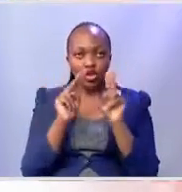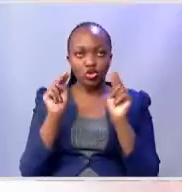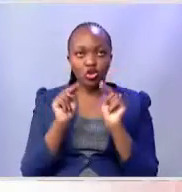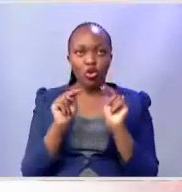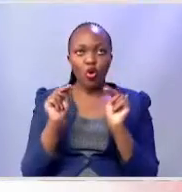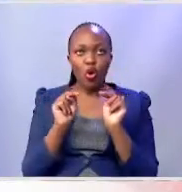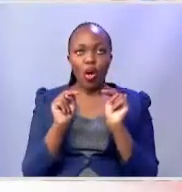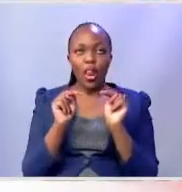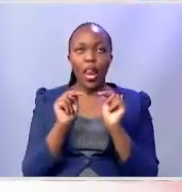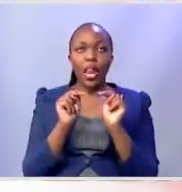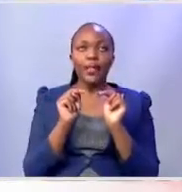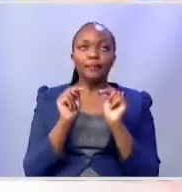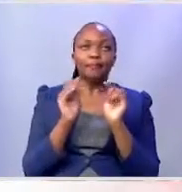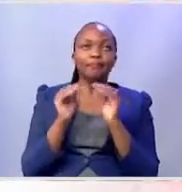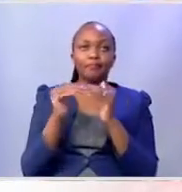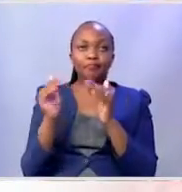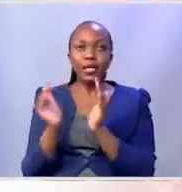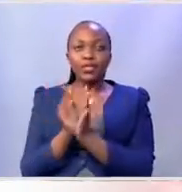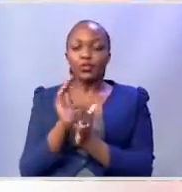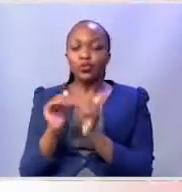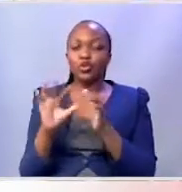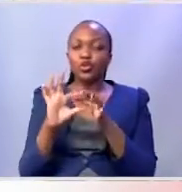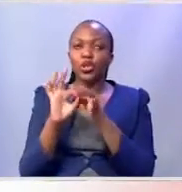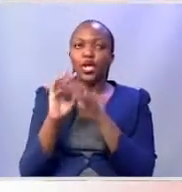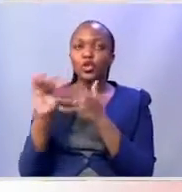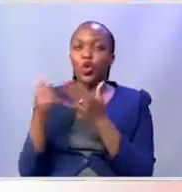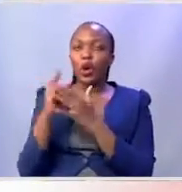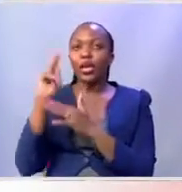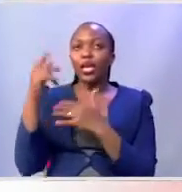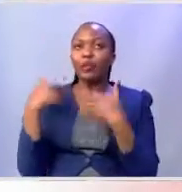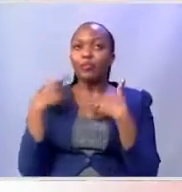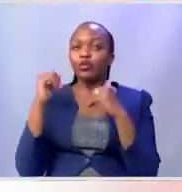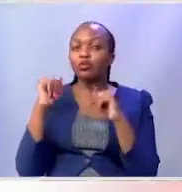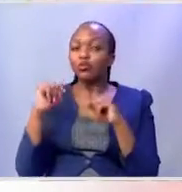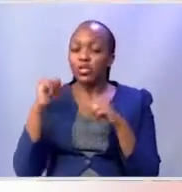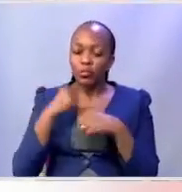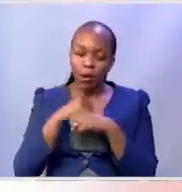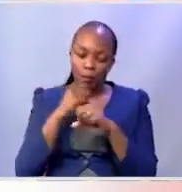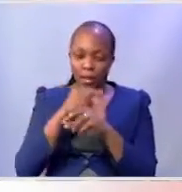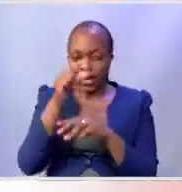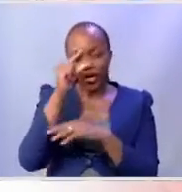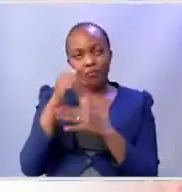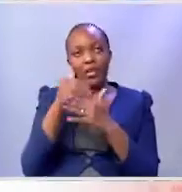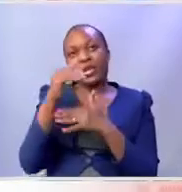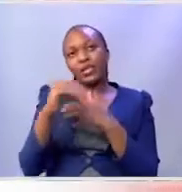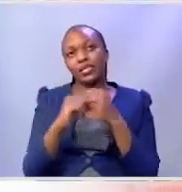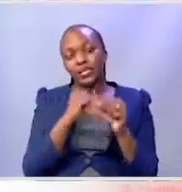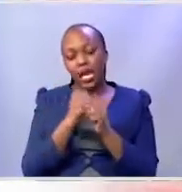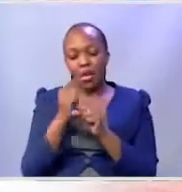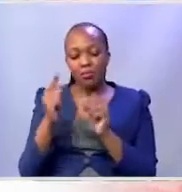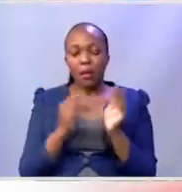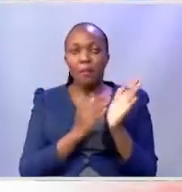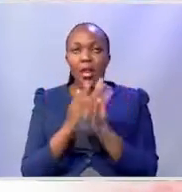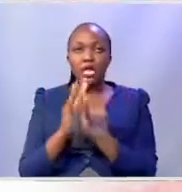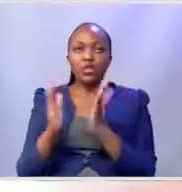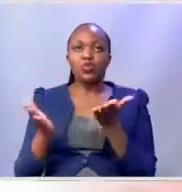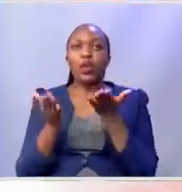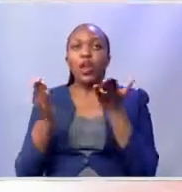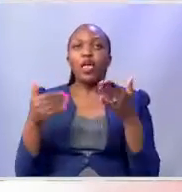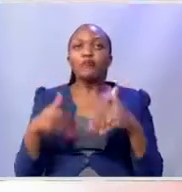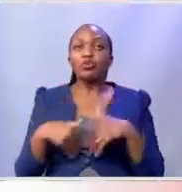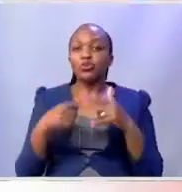Wakenya wote, yenye uwezo wa kutengeneza serikali mwaka ujao, yenye mpango ya kuinua hawa vijana